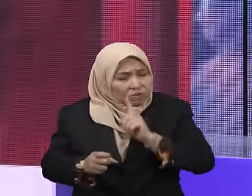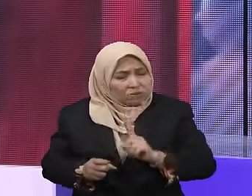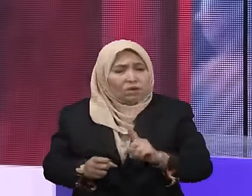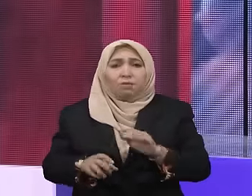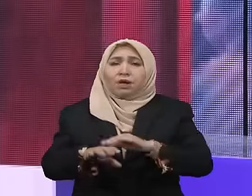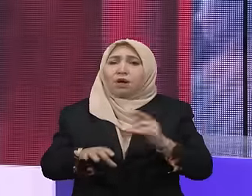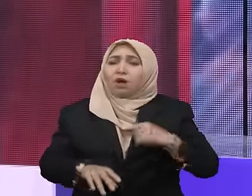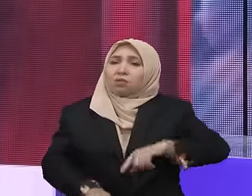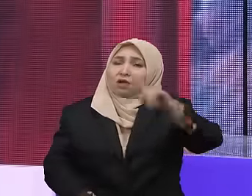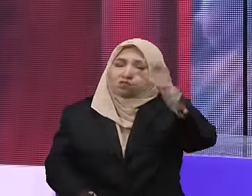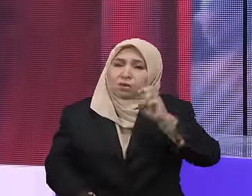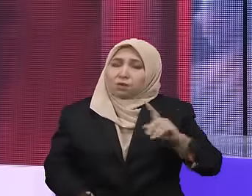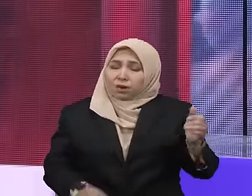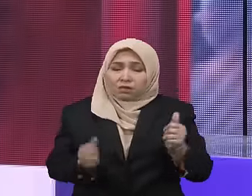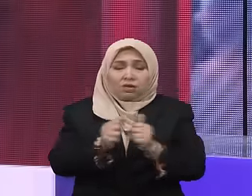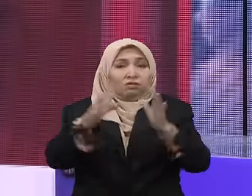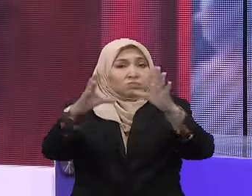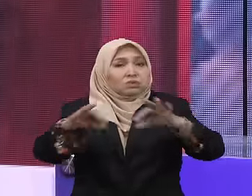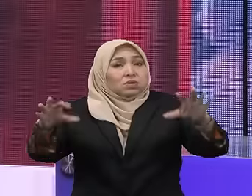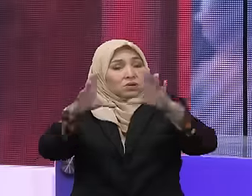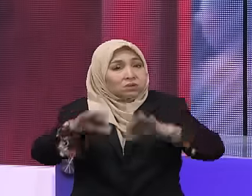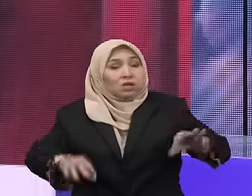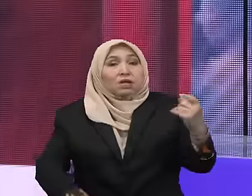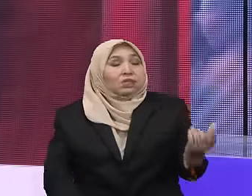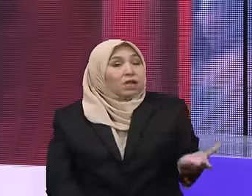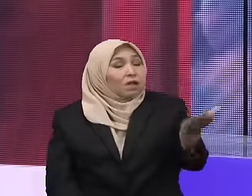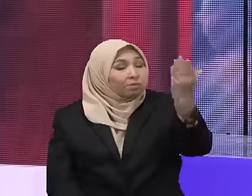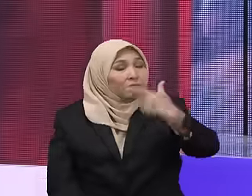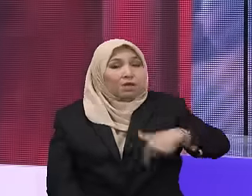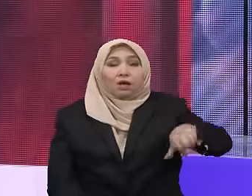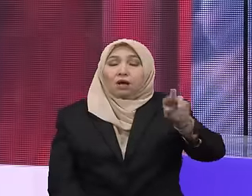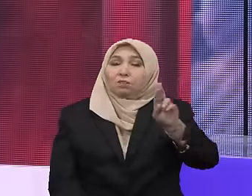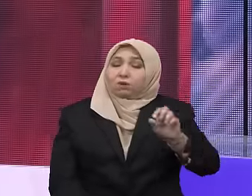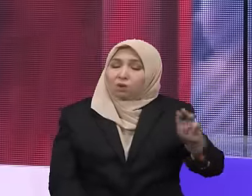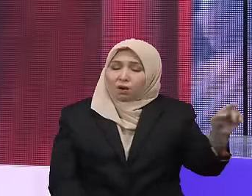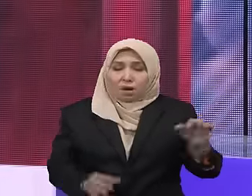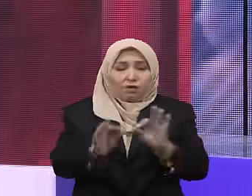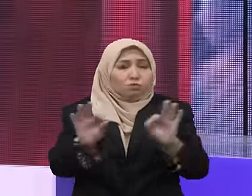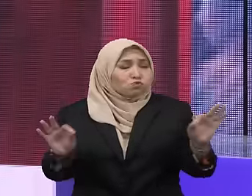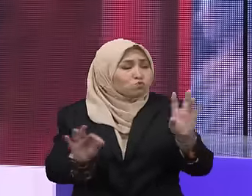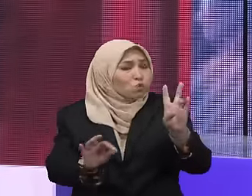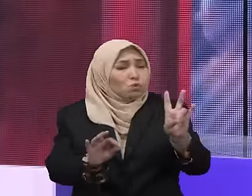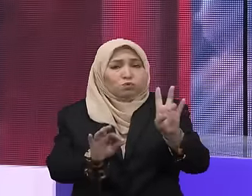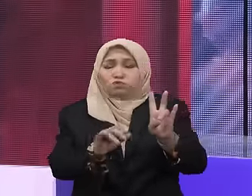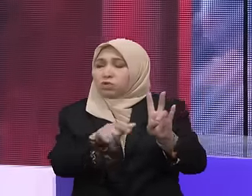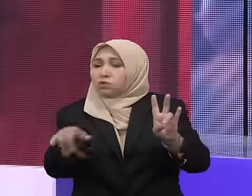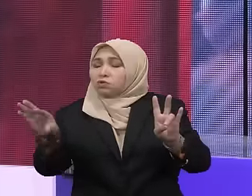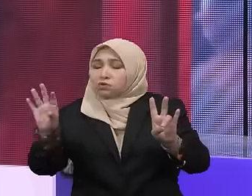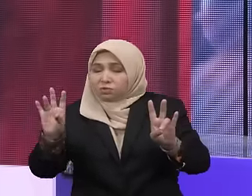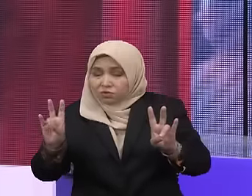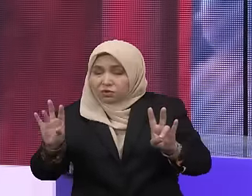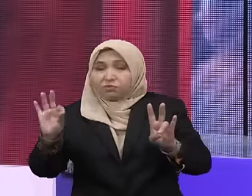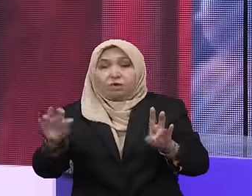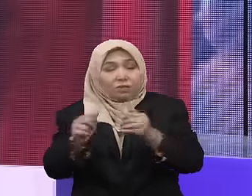Taala, dan salah satunya dengan kisah Nabi Ibrahim pada ayat 77 hingga 79, dan kita akan membacanya bersama Al-Fadhil